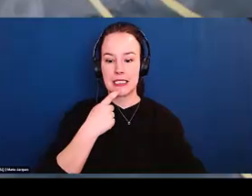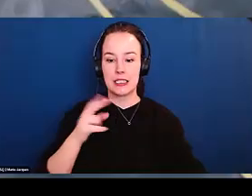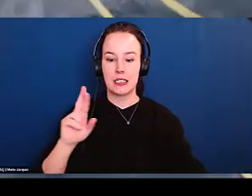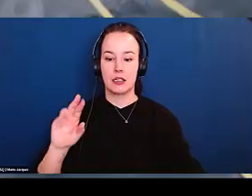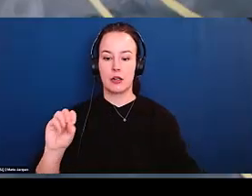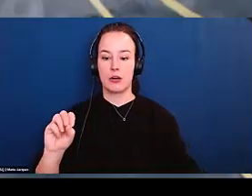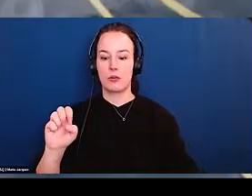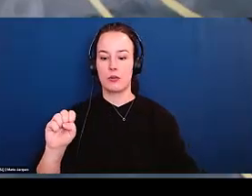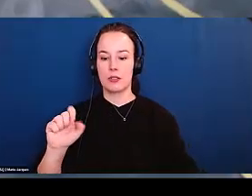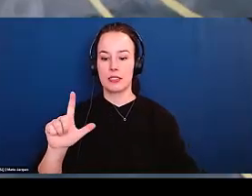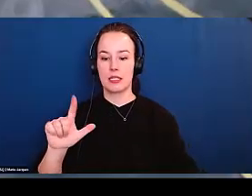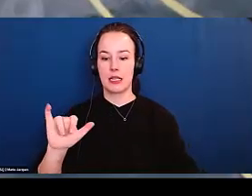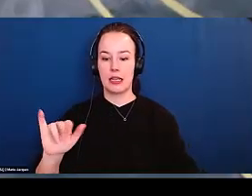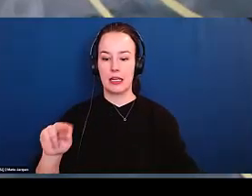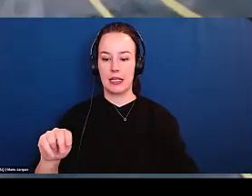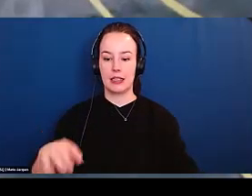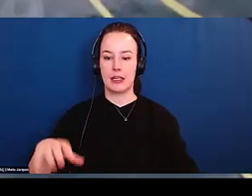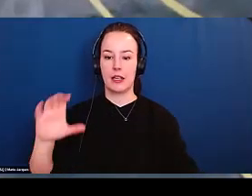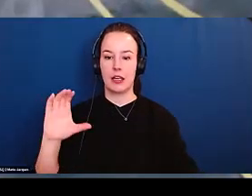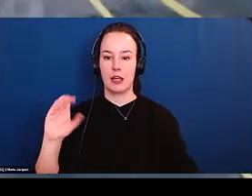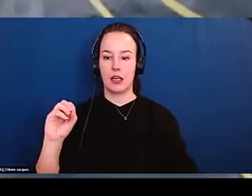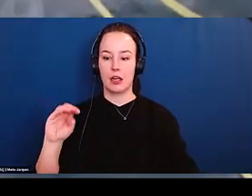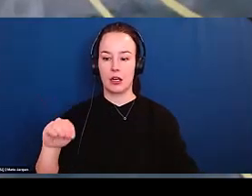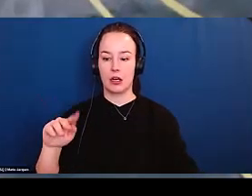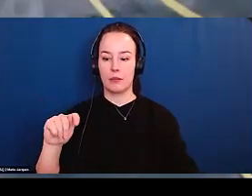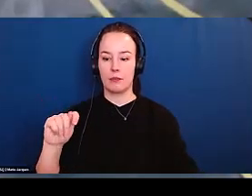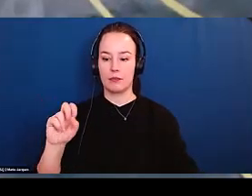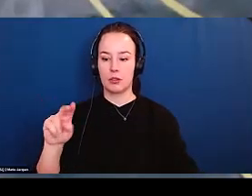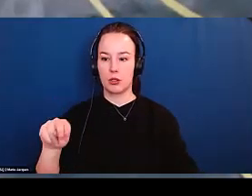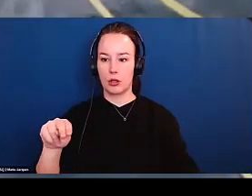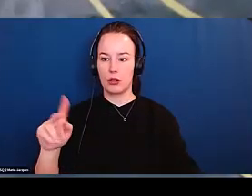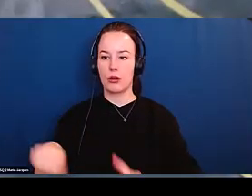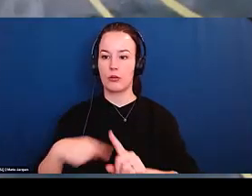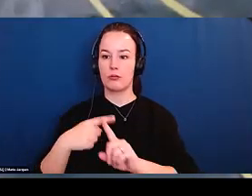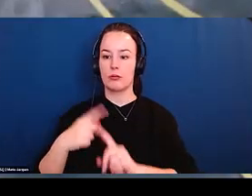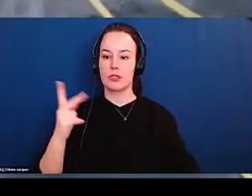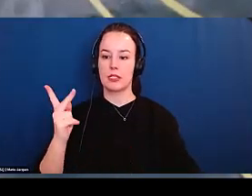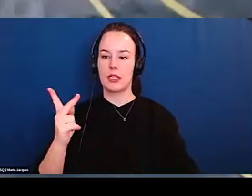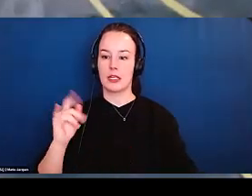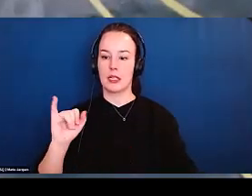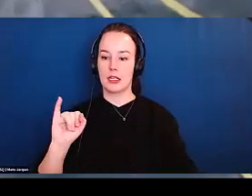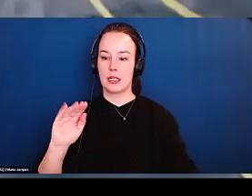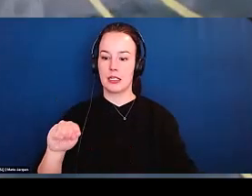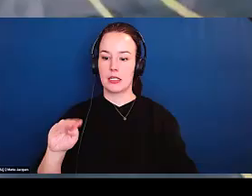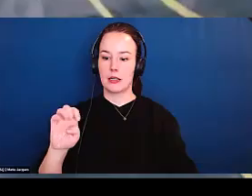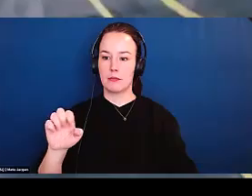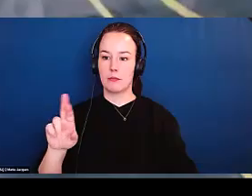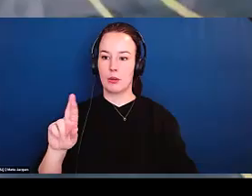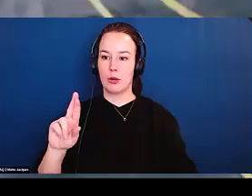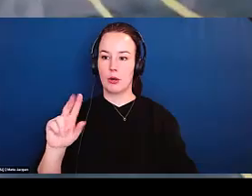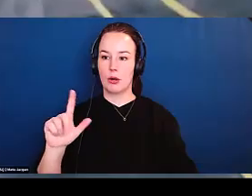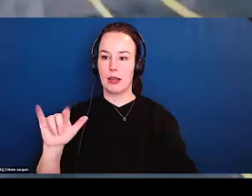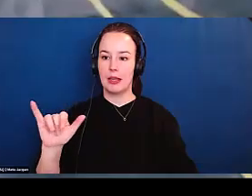parole à Rosalind Compton et Kimberly qui vont partager leur travail.